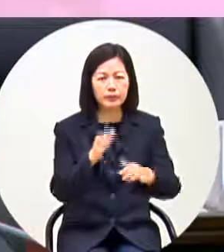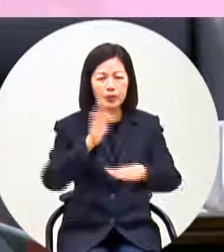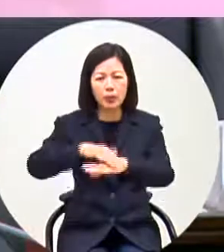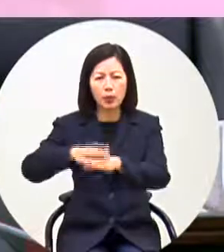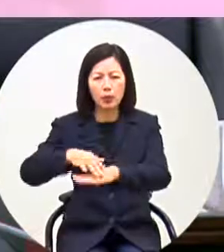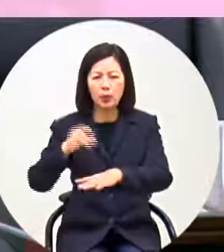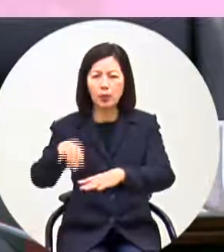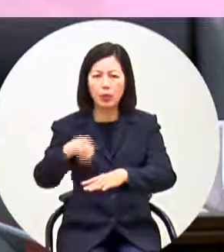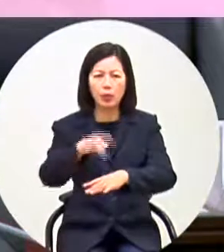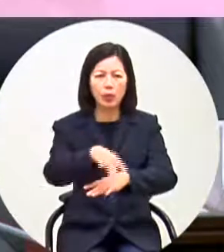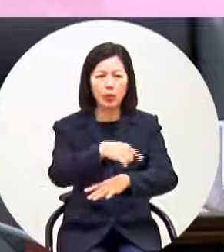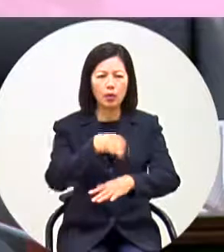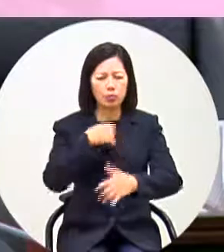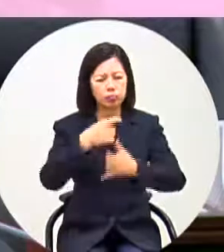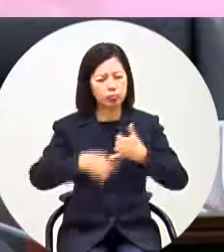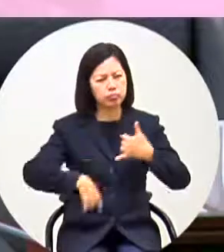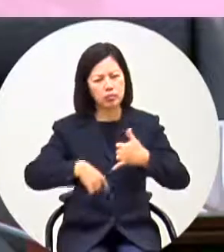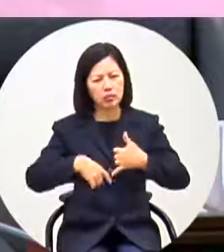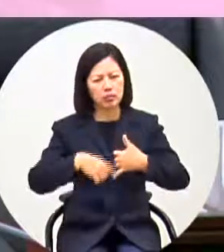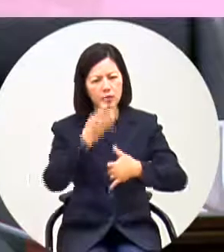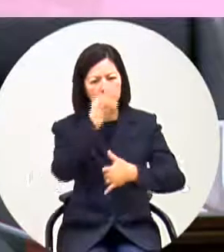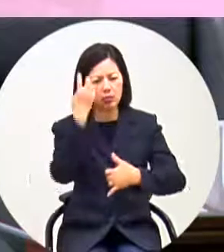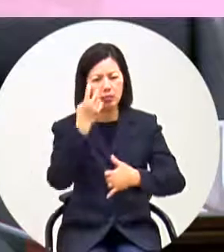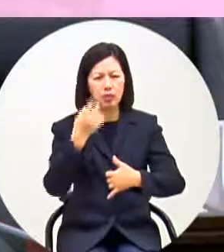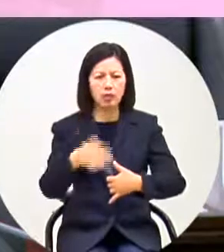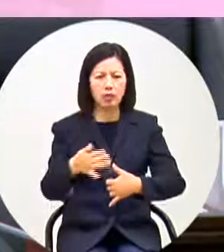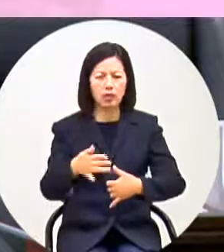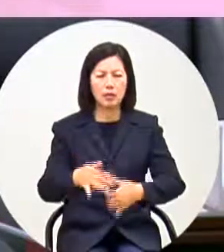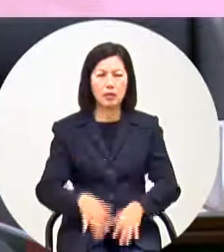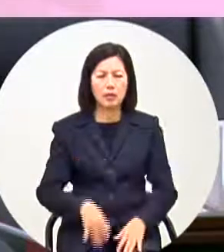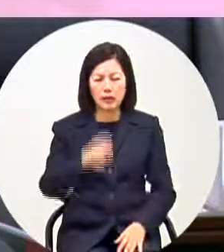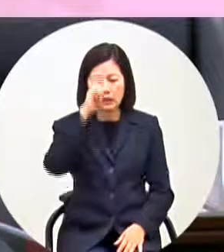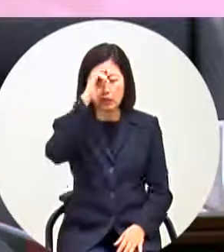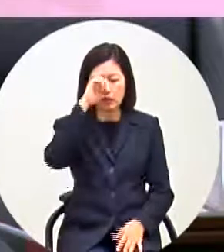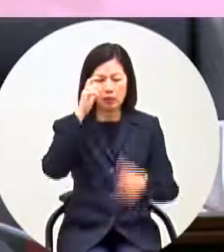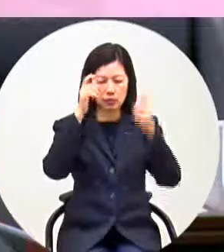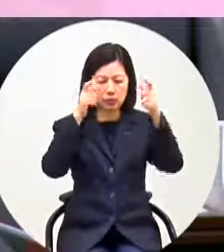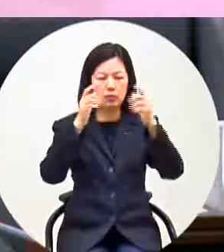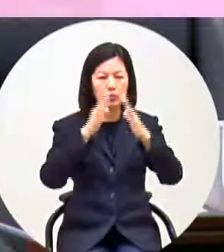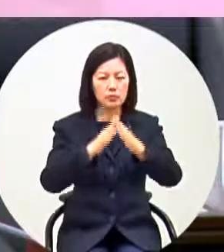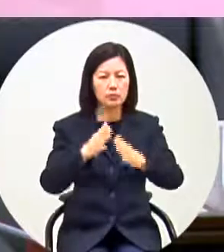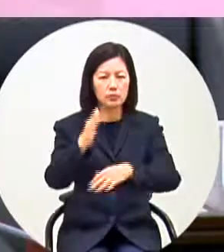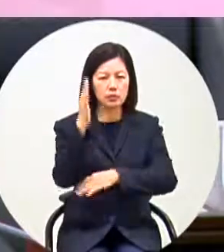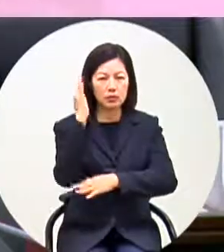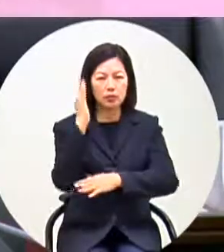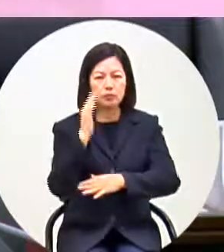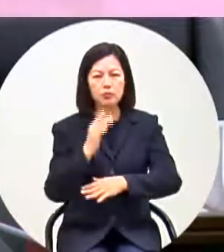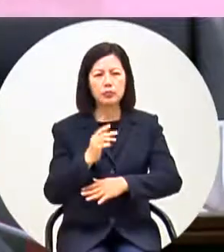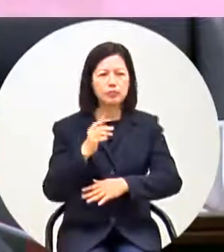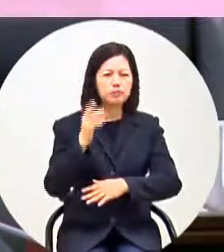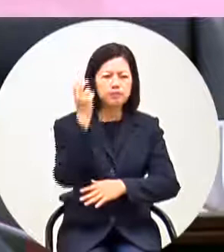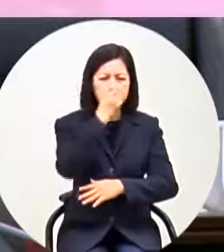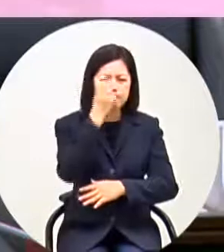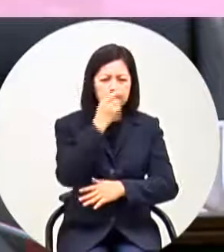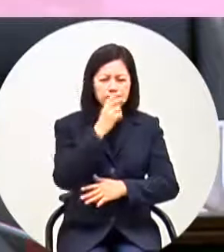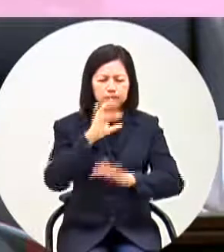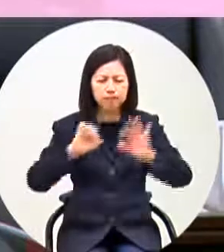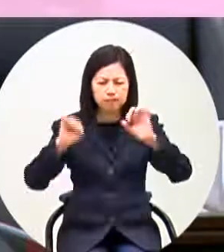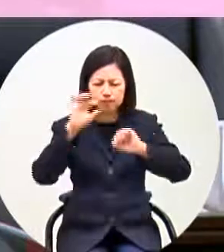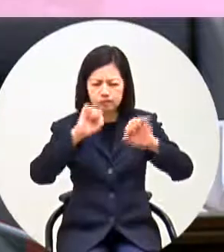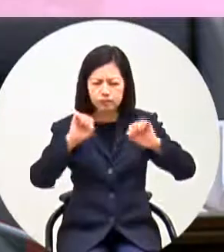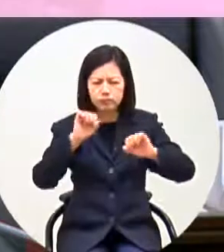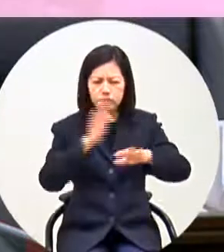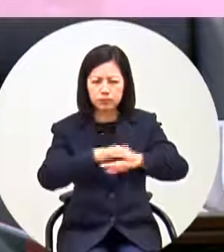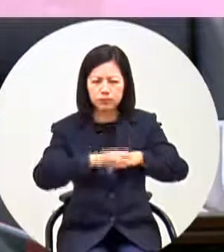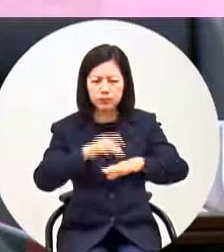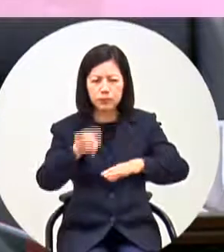没有发，还是希望我们高雄市政府去挖掘这个高手哈。所以李家哈有一